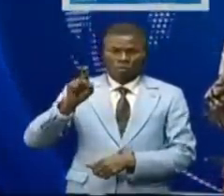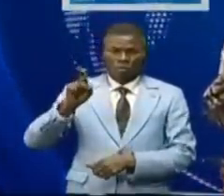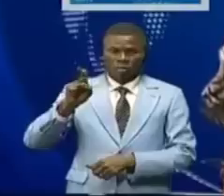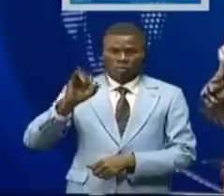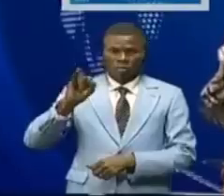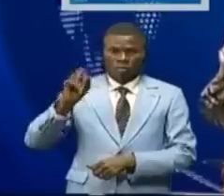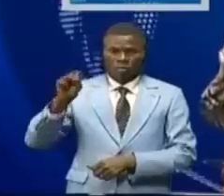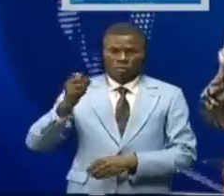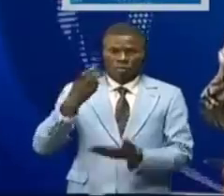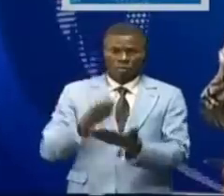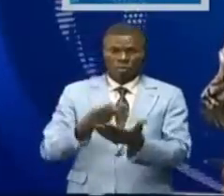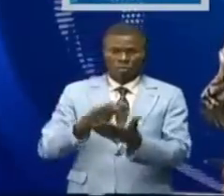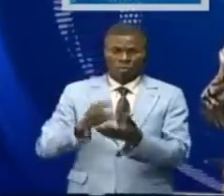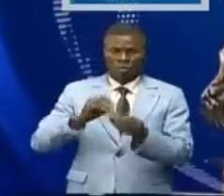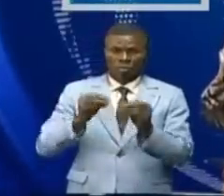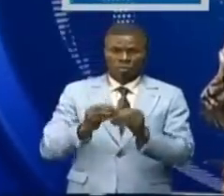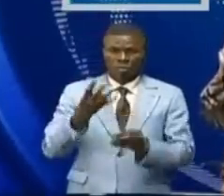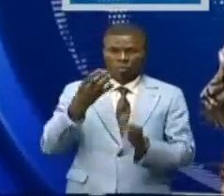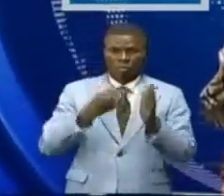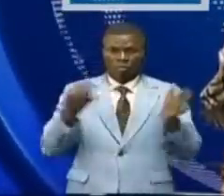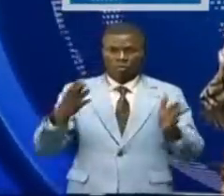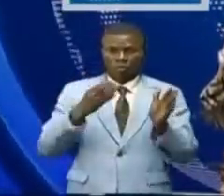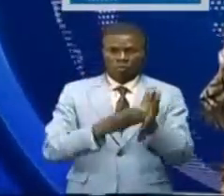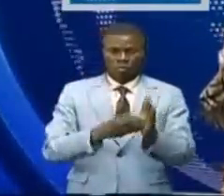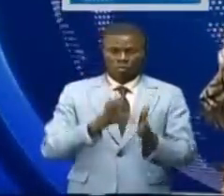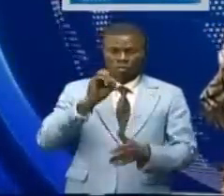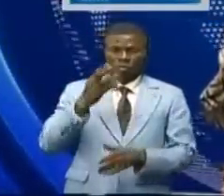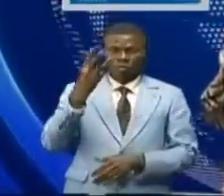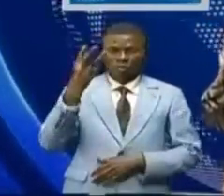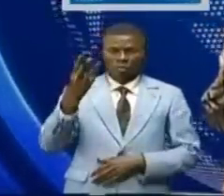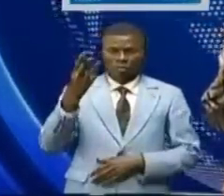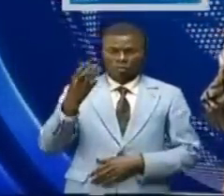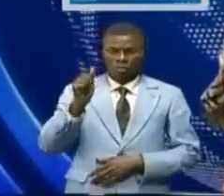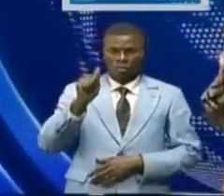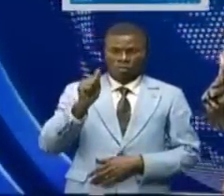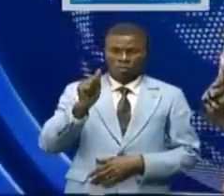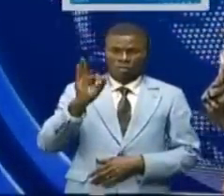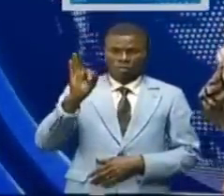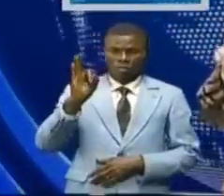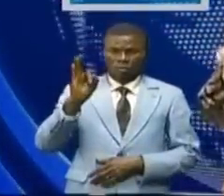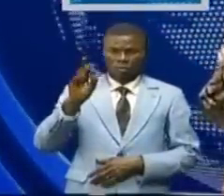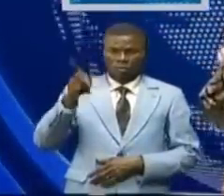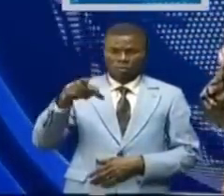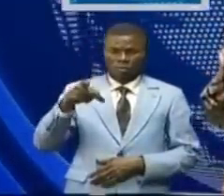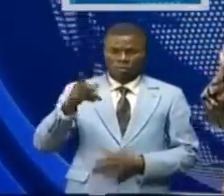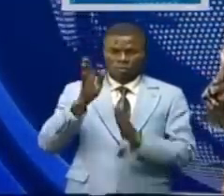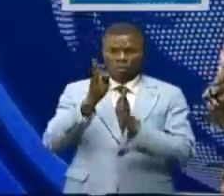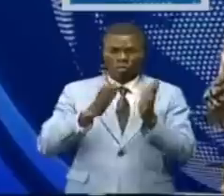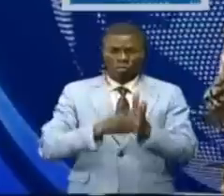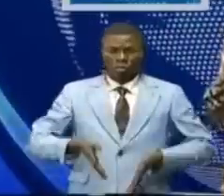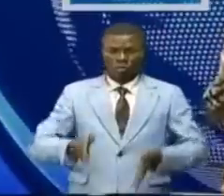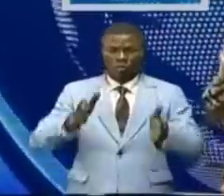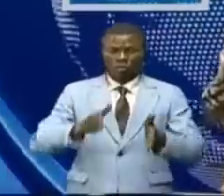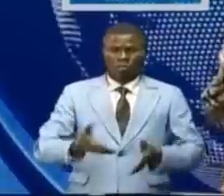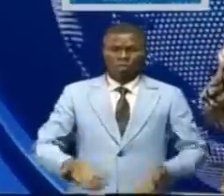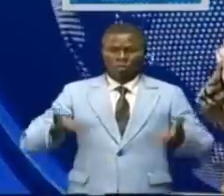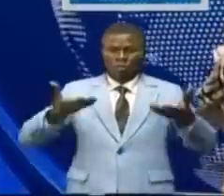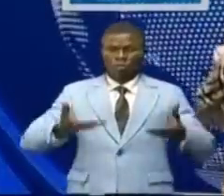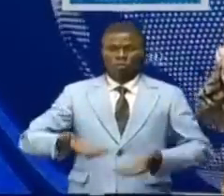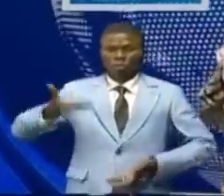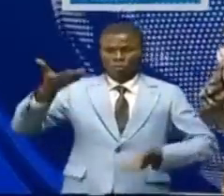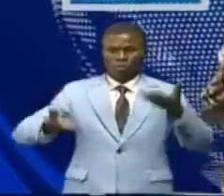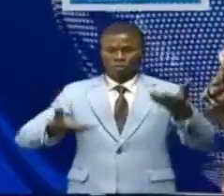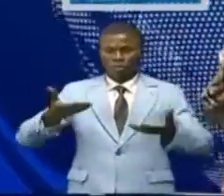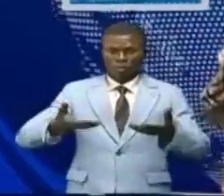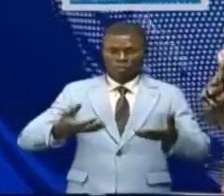verte immatriculé 8953 AF bar 19 sur l'avenue des Poids Lourds aux environs